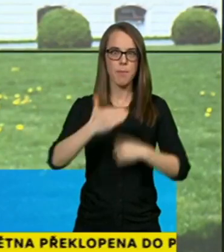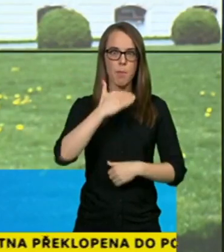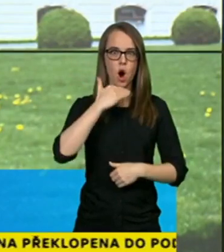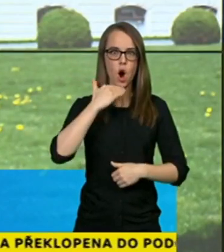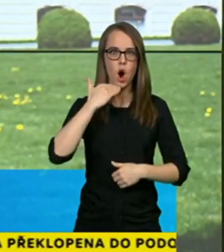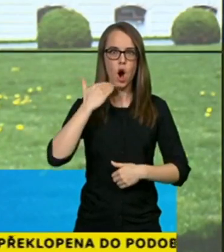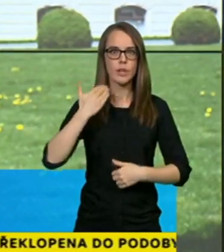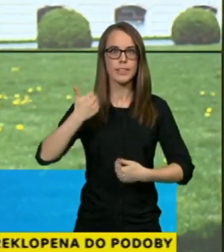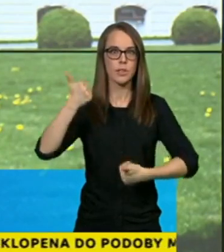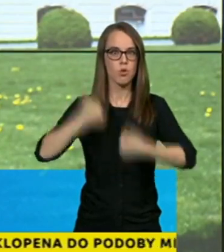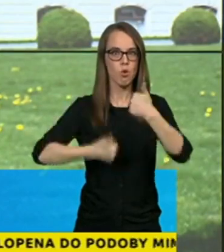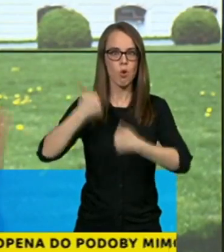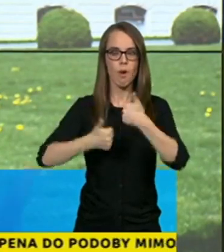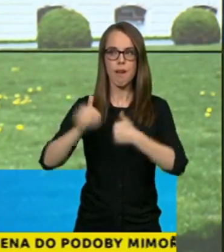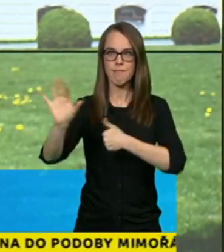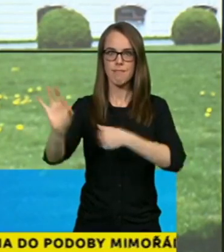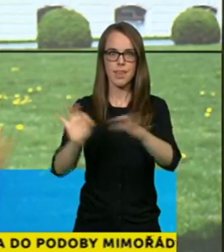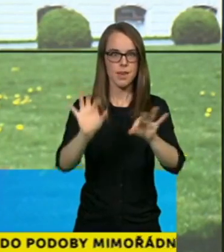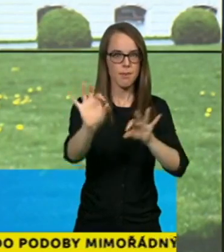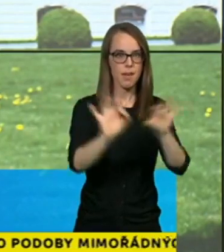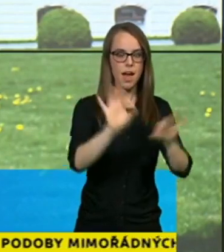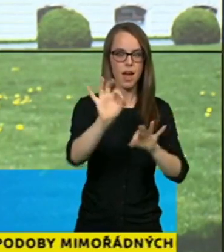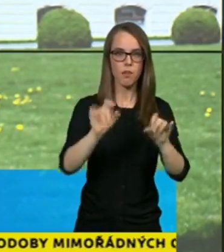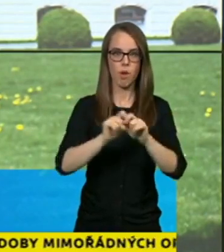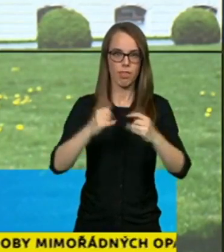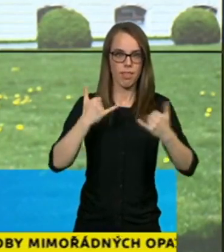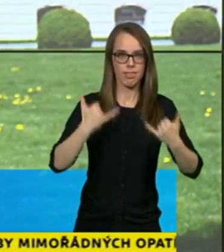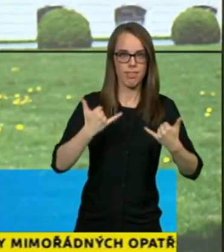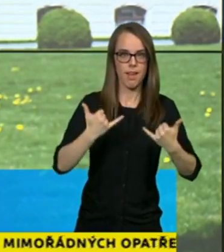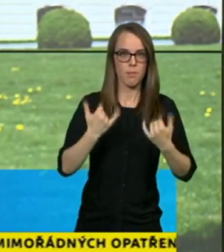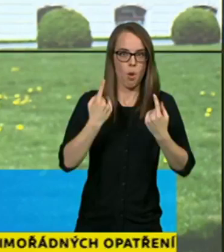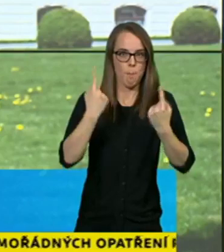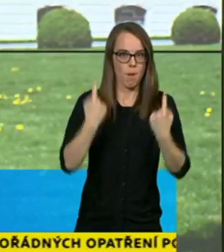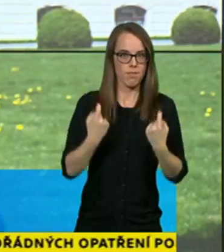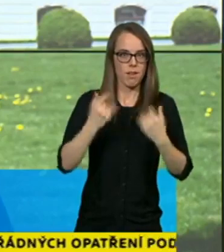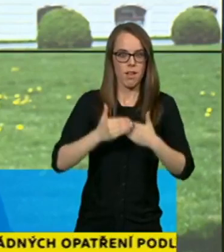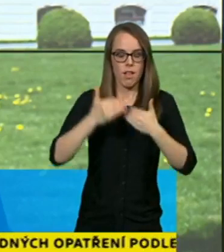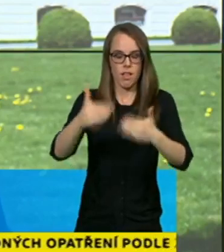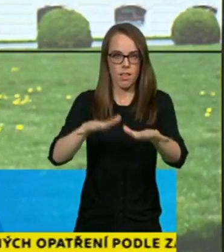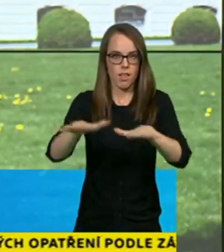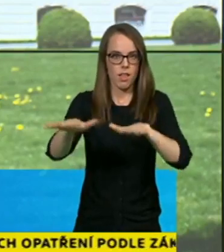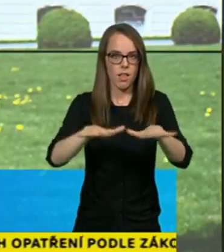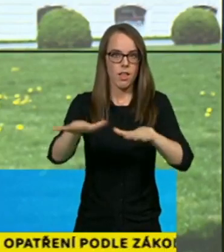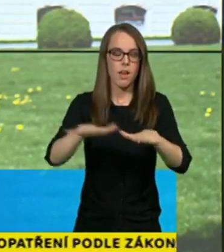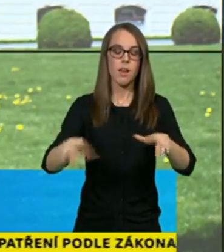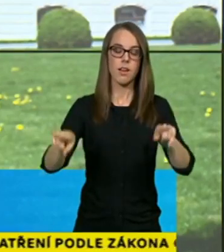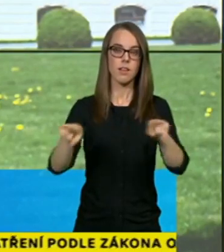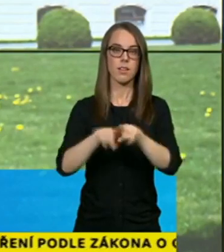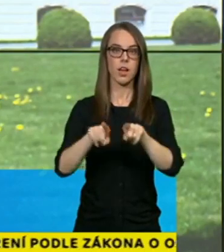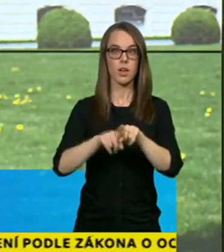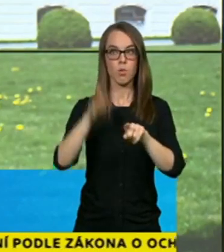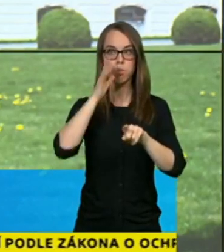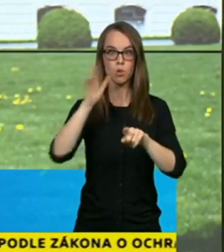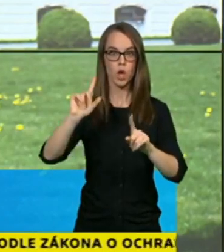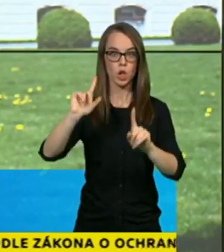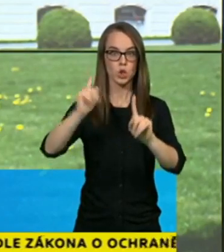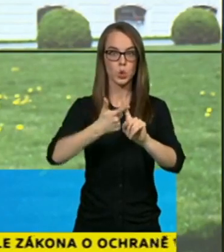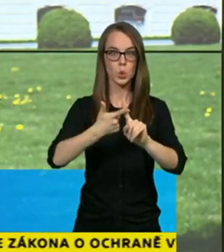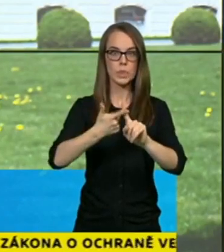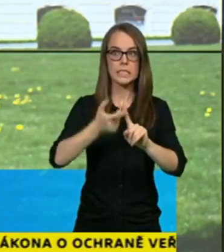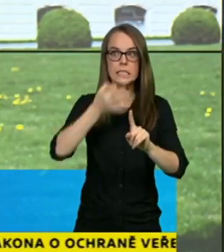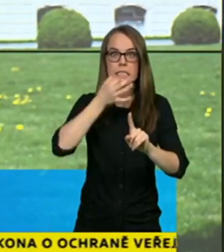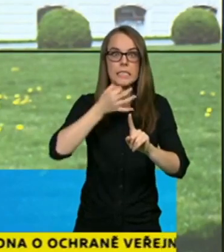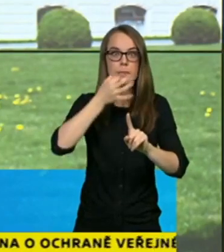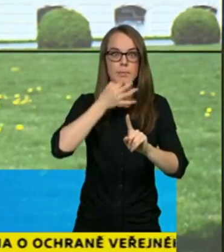a nedej bože, aby přišla nějaká druhá vlna. Určitě jste zaregistrovali, že doplňujeme státní hmotné rezervy. To je velmi